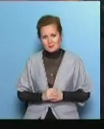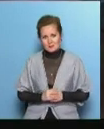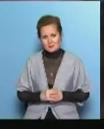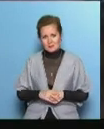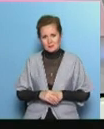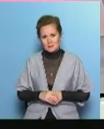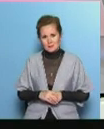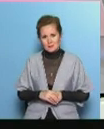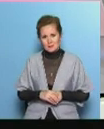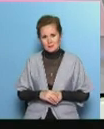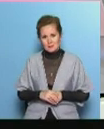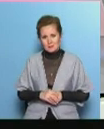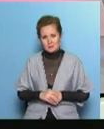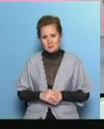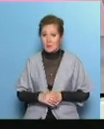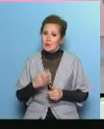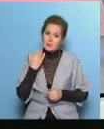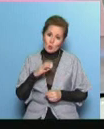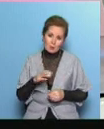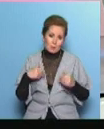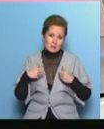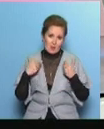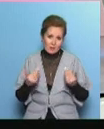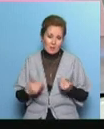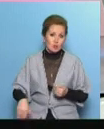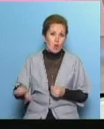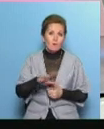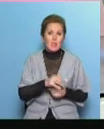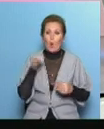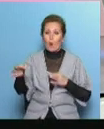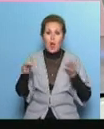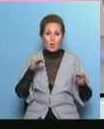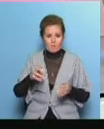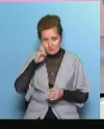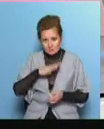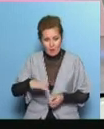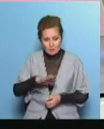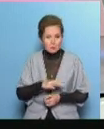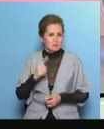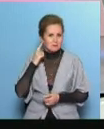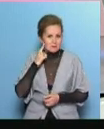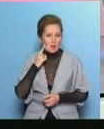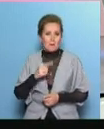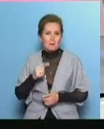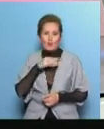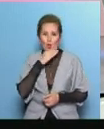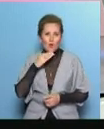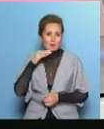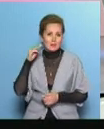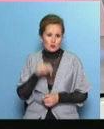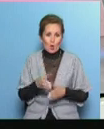Удмуртия». Сотни поздравлений со всех уголков страны сегодня звучат в адрес многотысячного коллектива